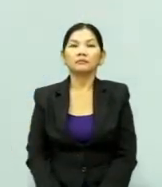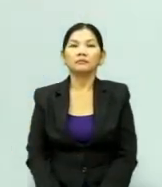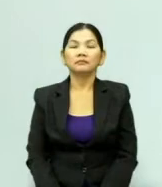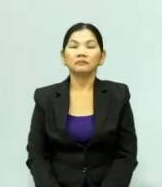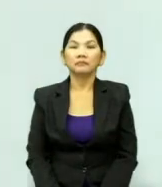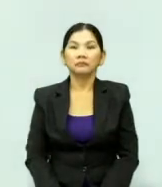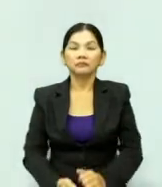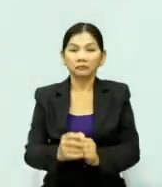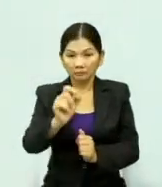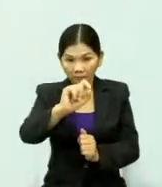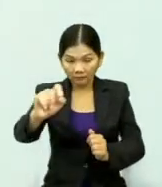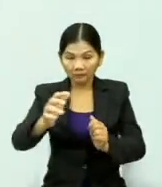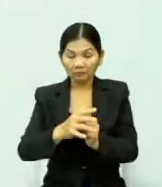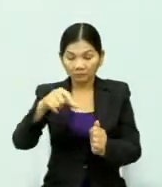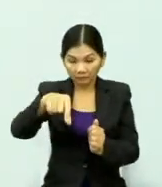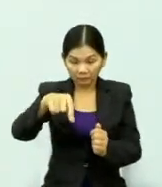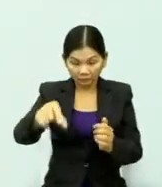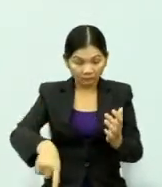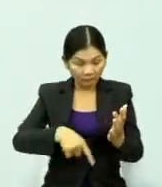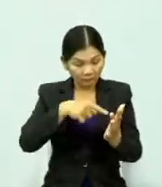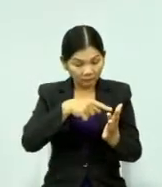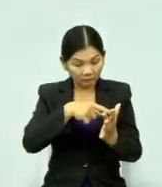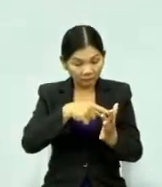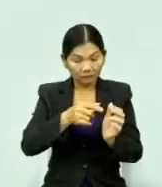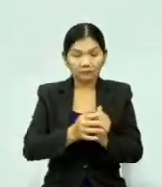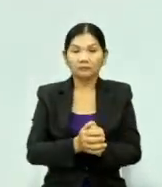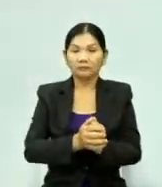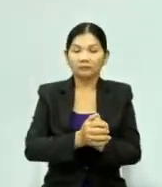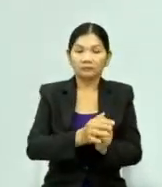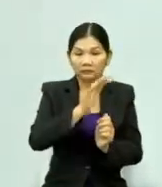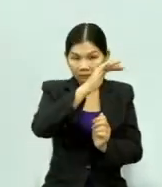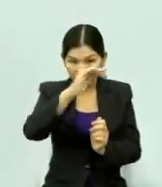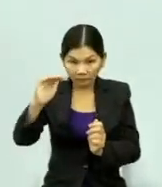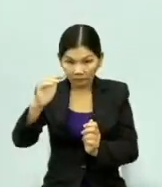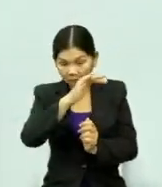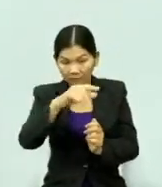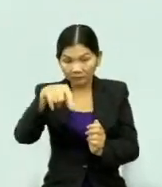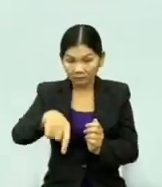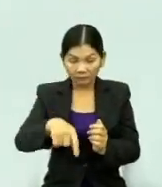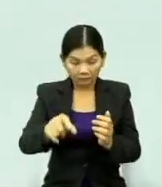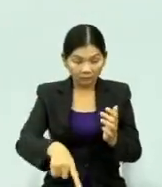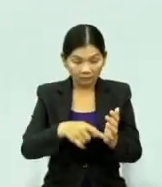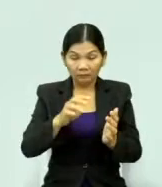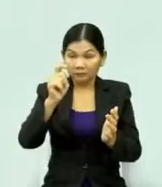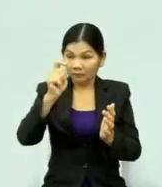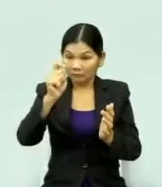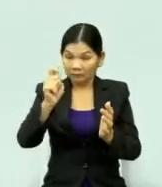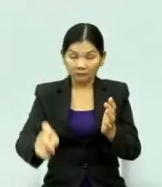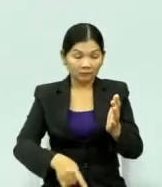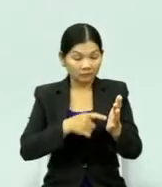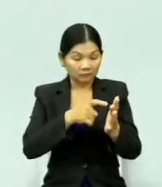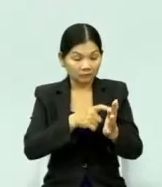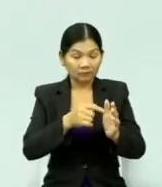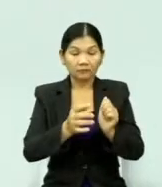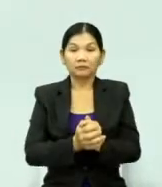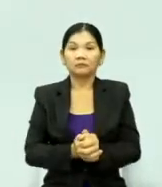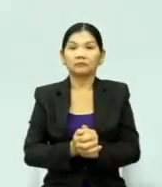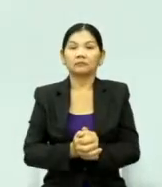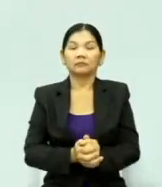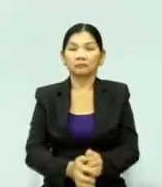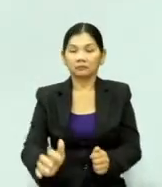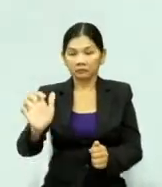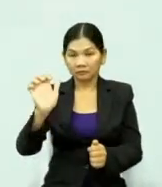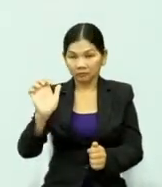chà nhân con sẽ xế có ế nhân mau con á cứ con sẽ xế chủ đế bật to bị có ế cứ khó ná khó rồi hốt đó đó